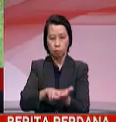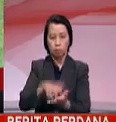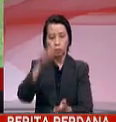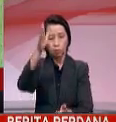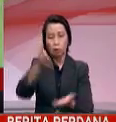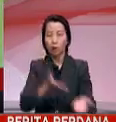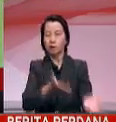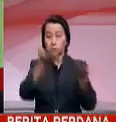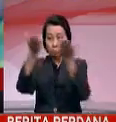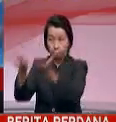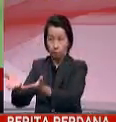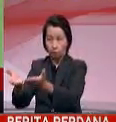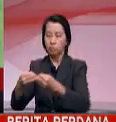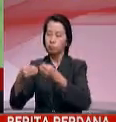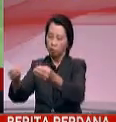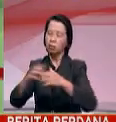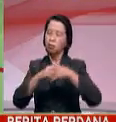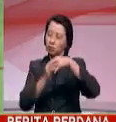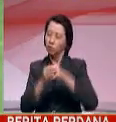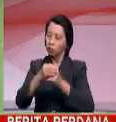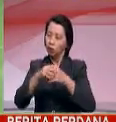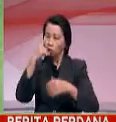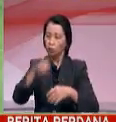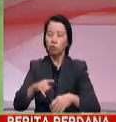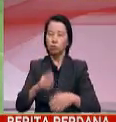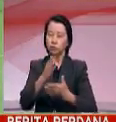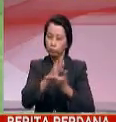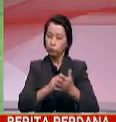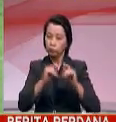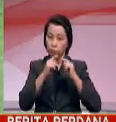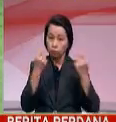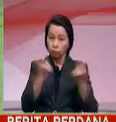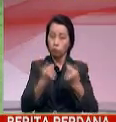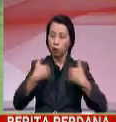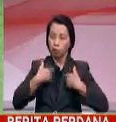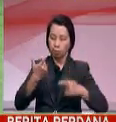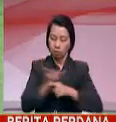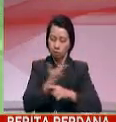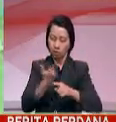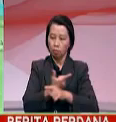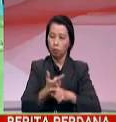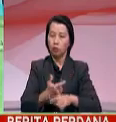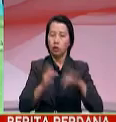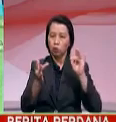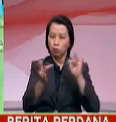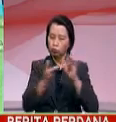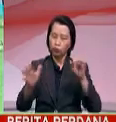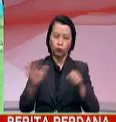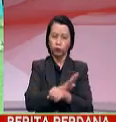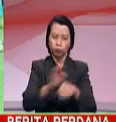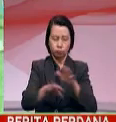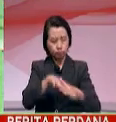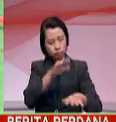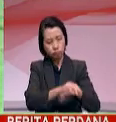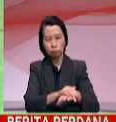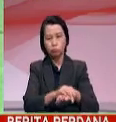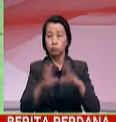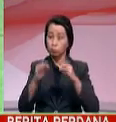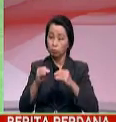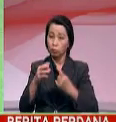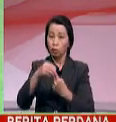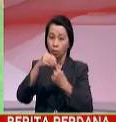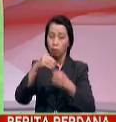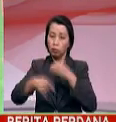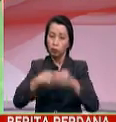akan membawa cadangan memberi kelonggaran bagi semua pasukan mengadakan latihan secara kontak penuh pada mesyuarat khas